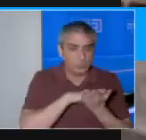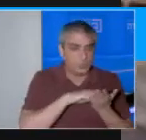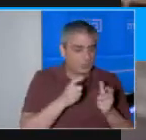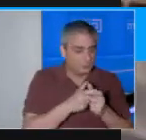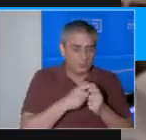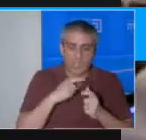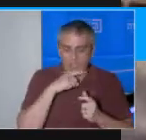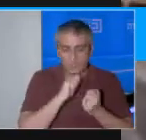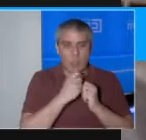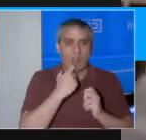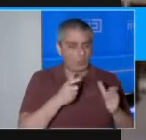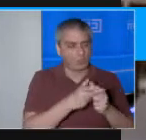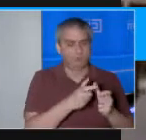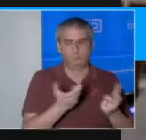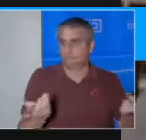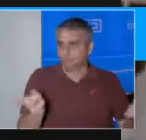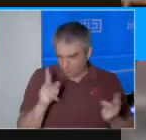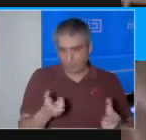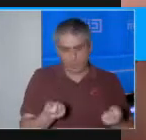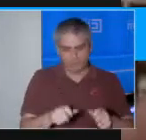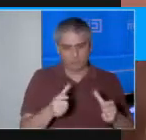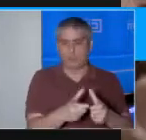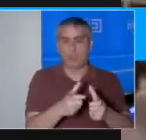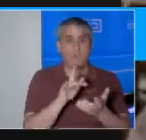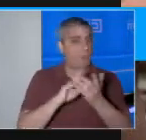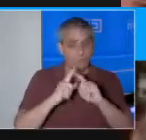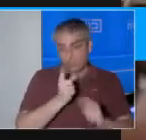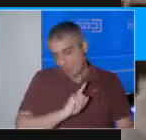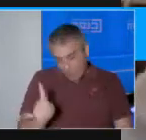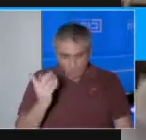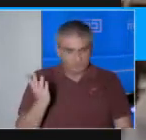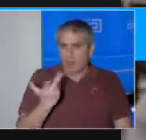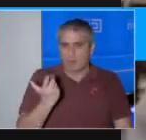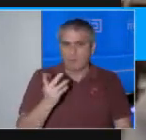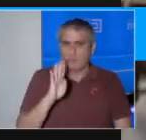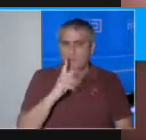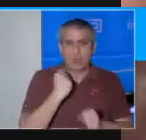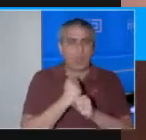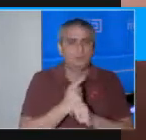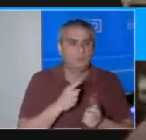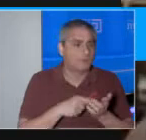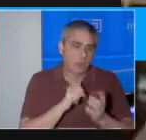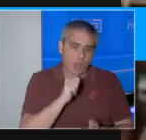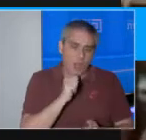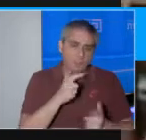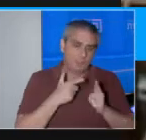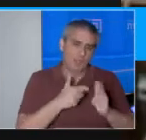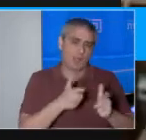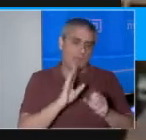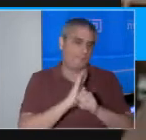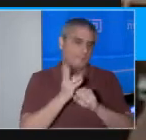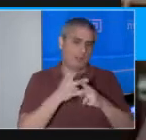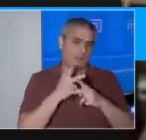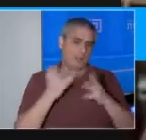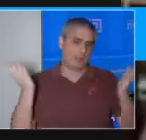באזורים אדומים או כתומים, אז יש מקום לסגור, במקומות אחרים לא. למה נתניהו לא מימש את זה? כי הוא לא רוצה להילחם במגפה.